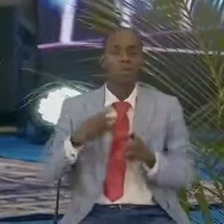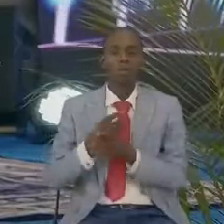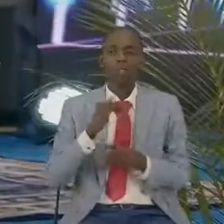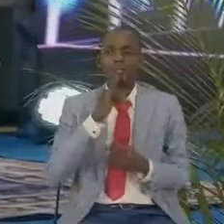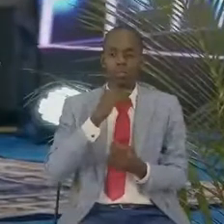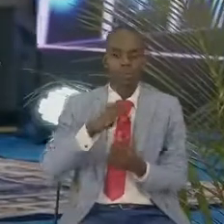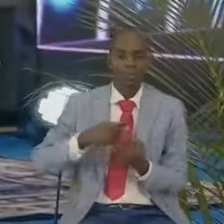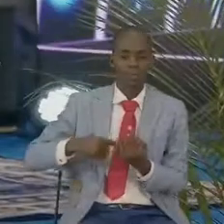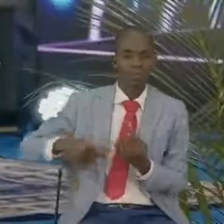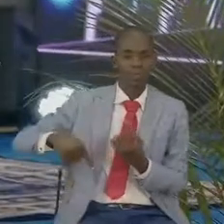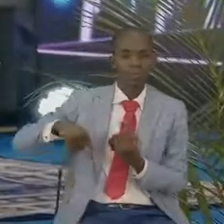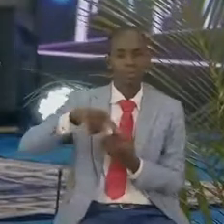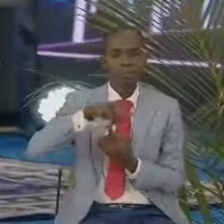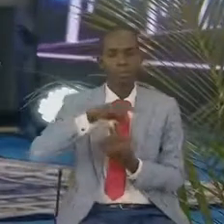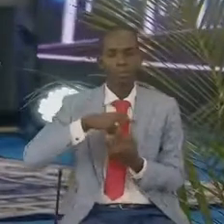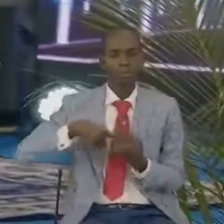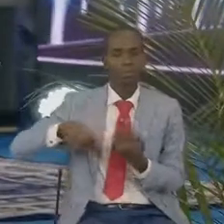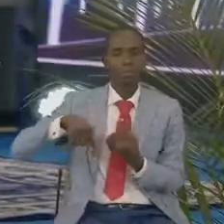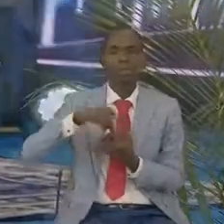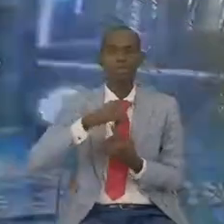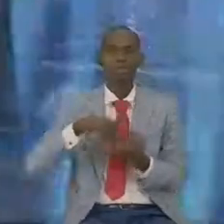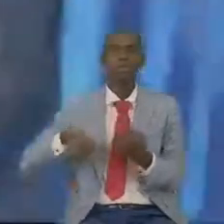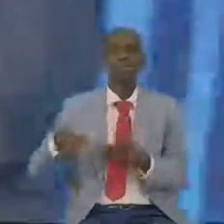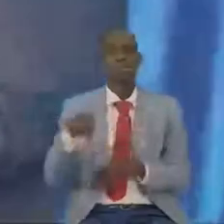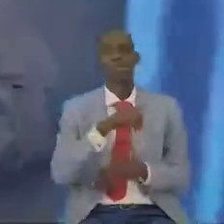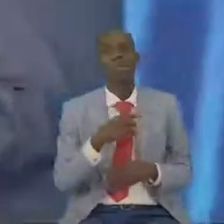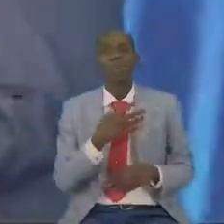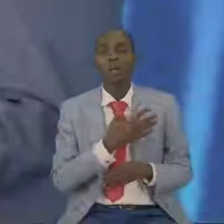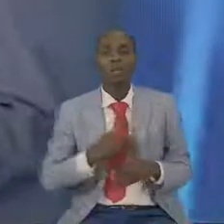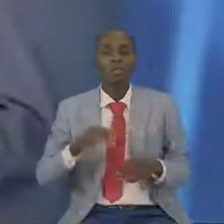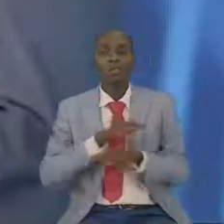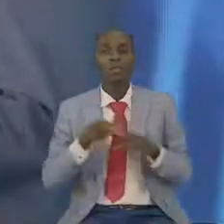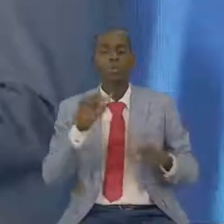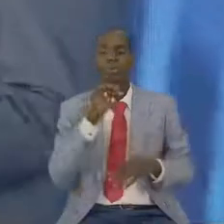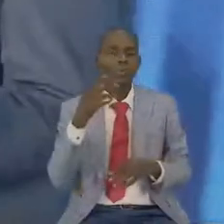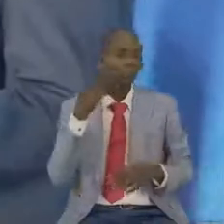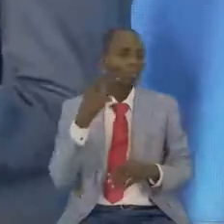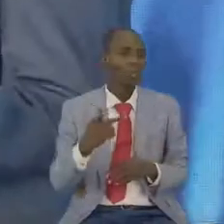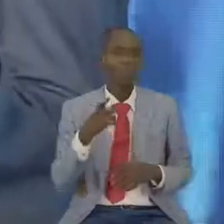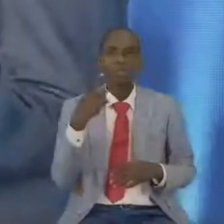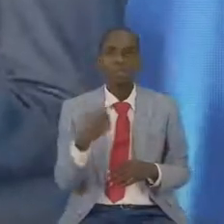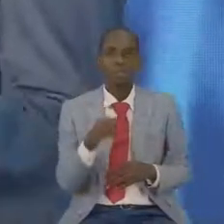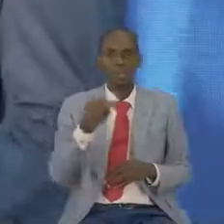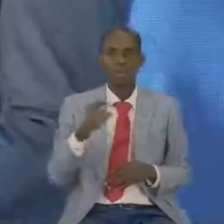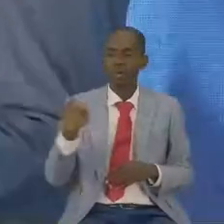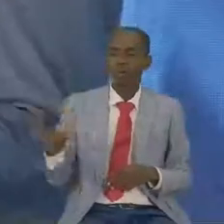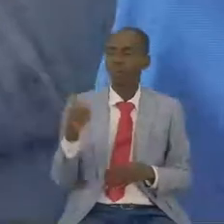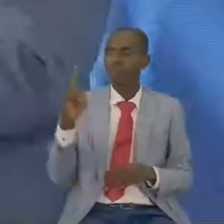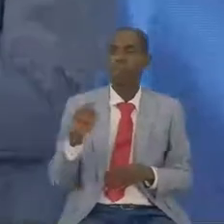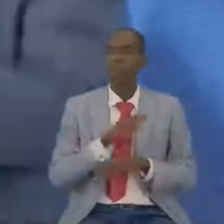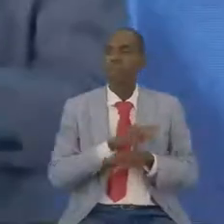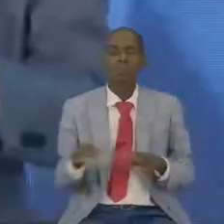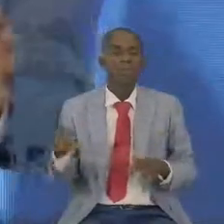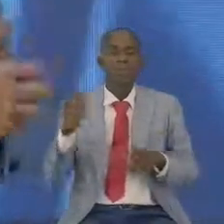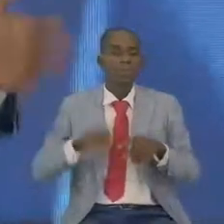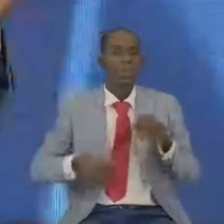le monde tourne autour d'eux. Ils ne voient pas les besoins des autres. Ils ne louent pas Dieu pour quoi